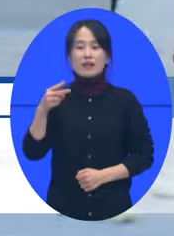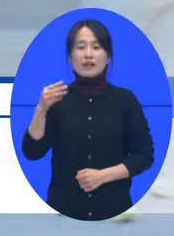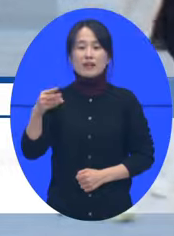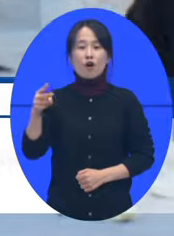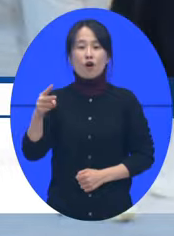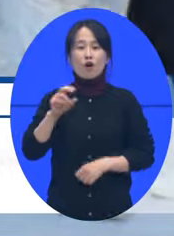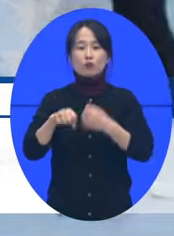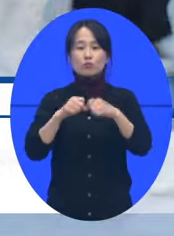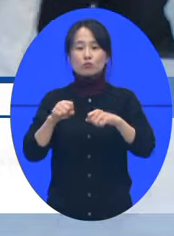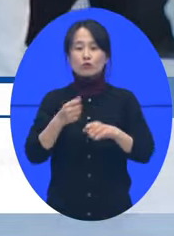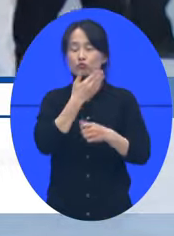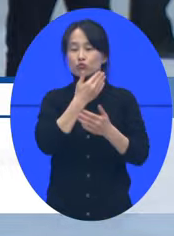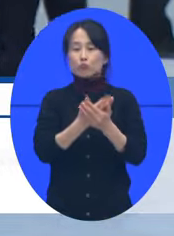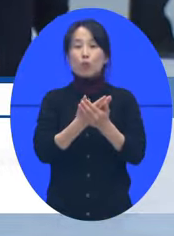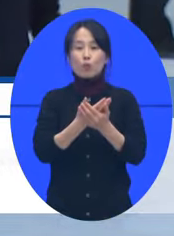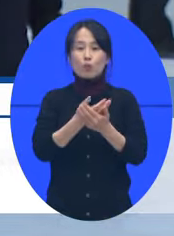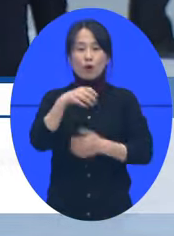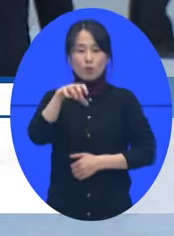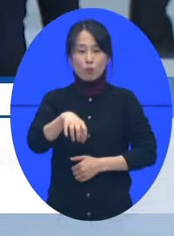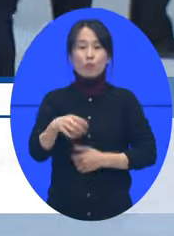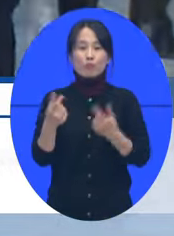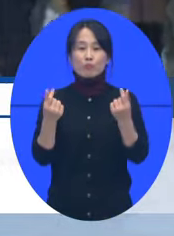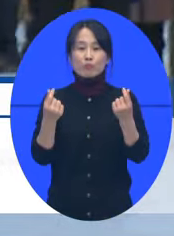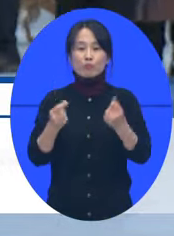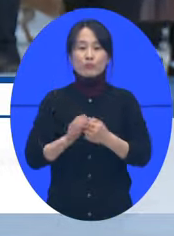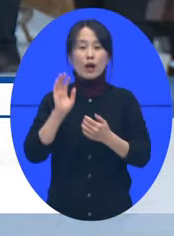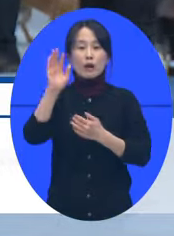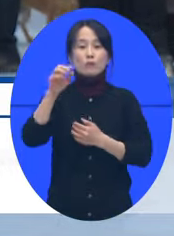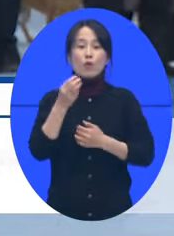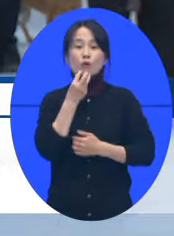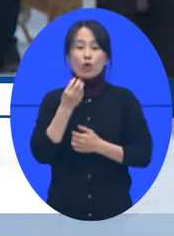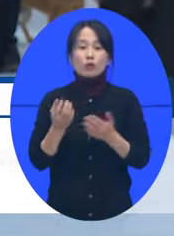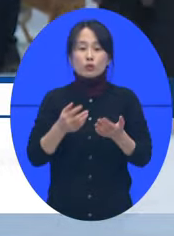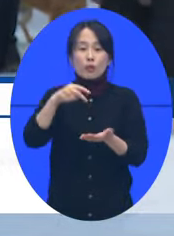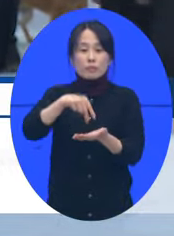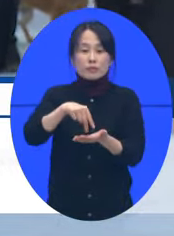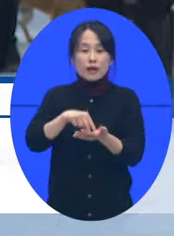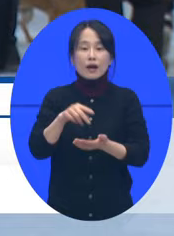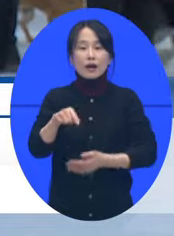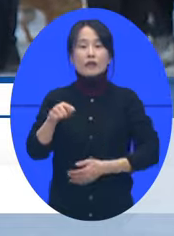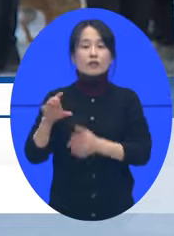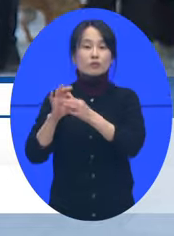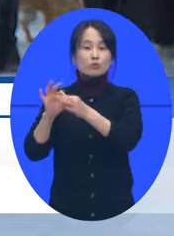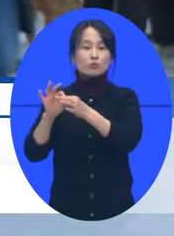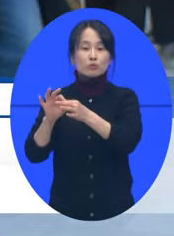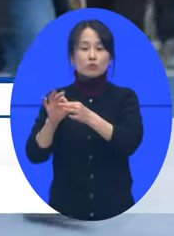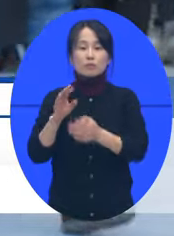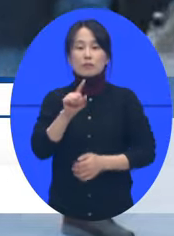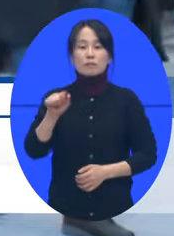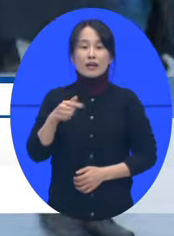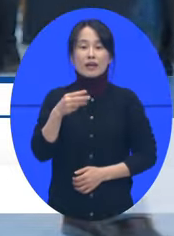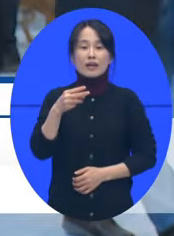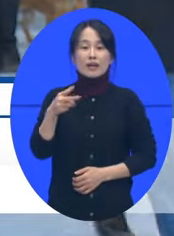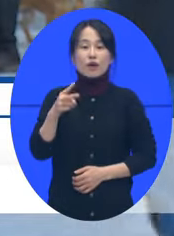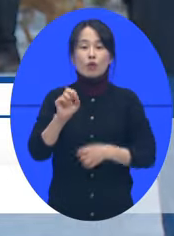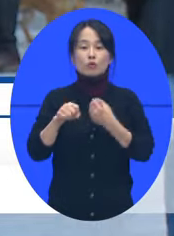반려동물의 중요한 메카이기도 합니다. 앞으로 이 경기도는 반려마루를 통해서